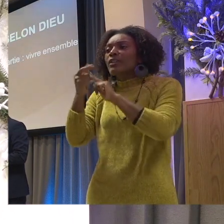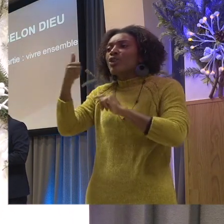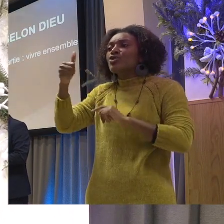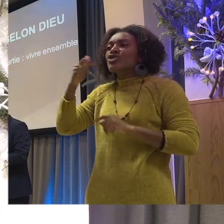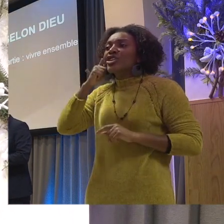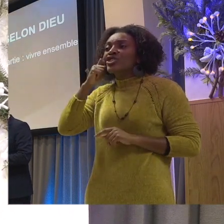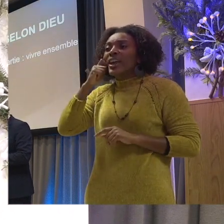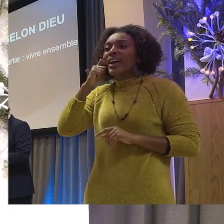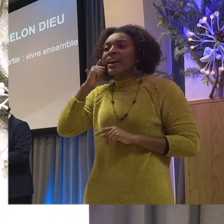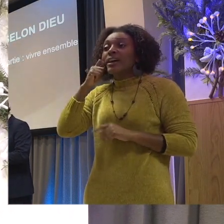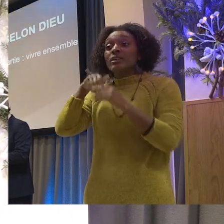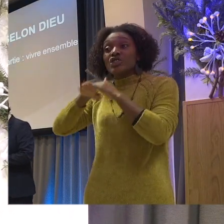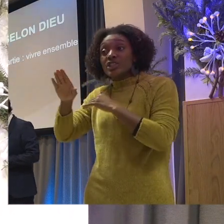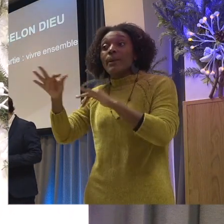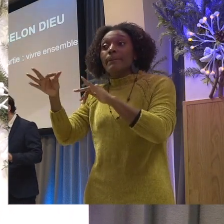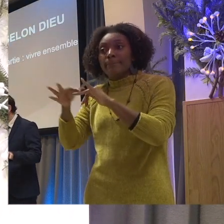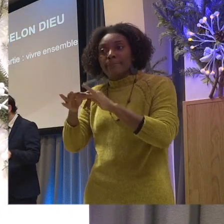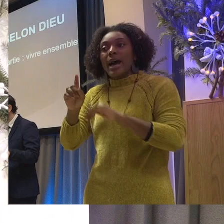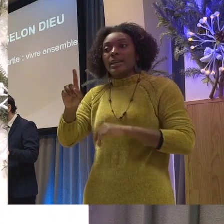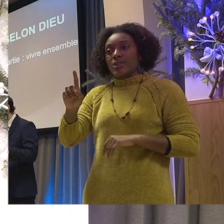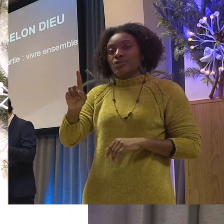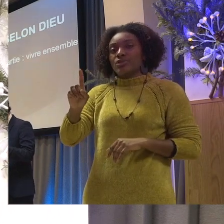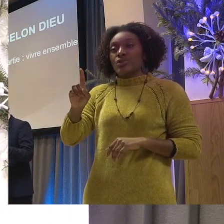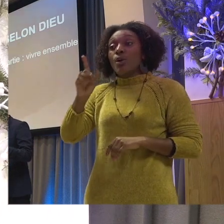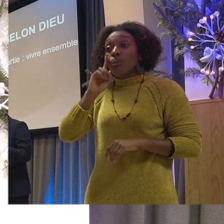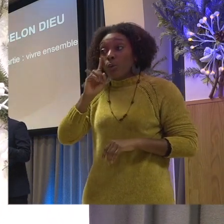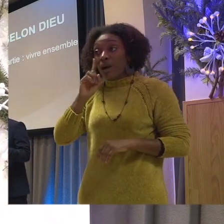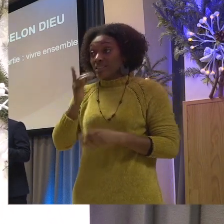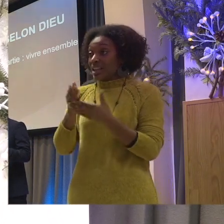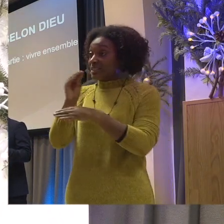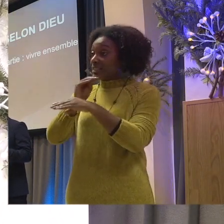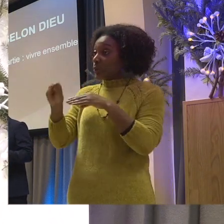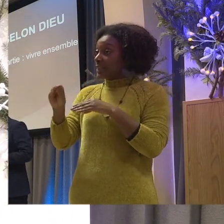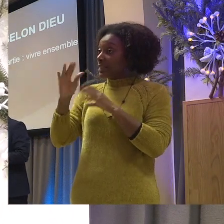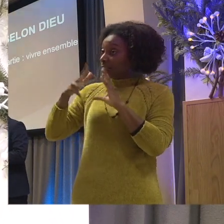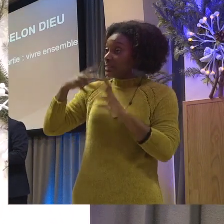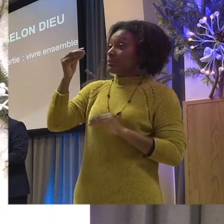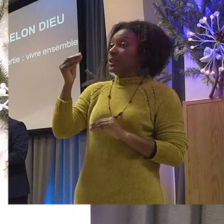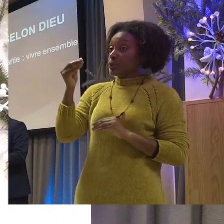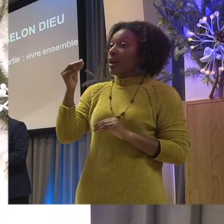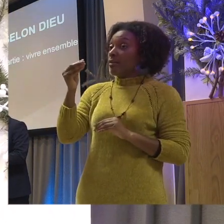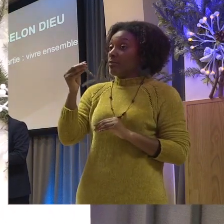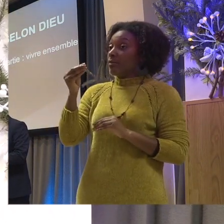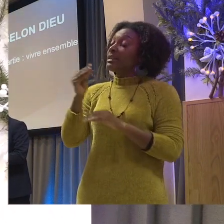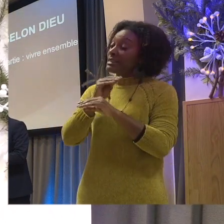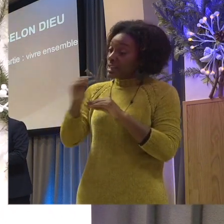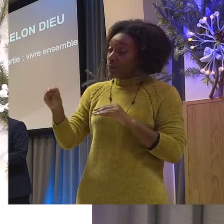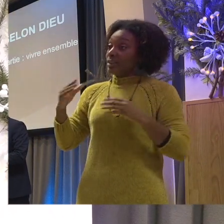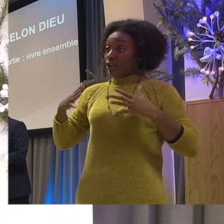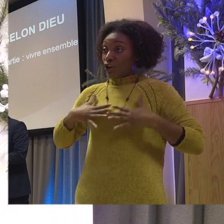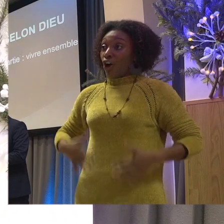mariage et uniquement dans le mariage, parce que cela était une sécurité spirituelle et également une sécurité